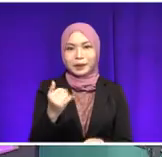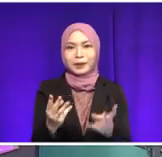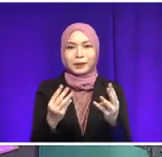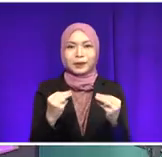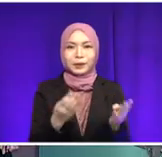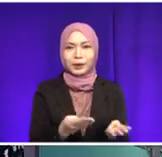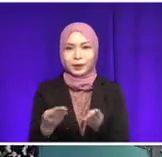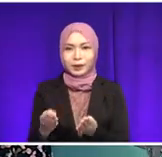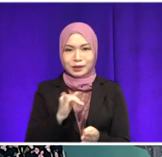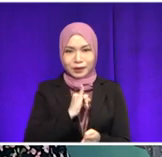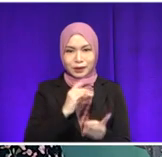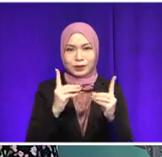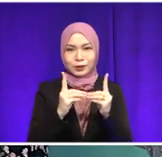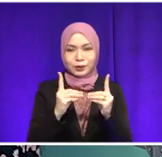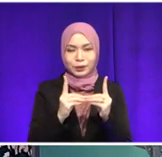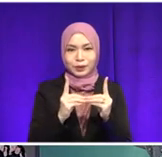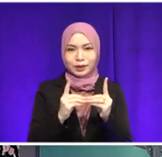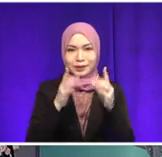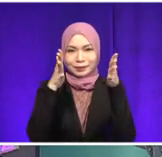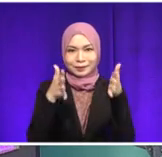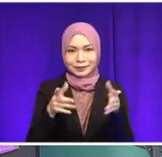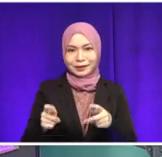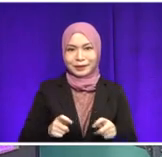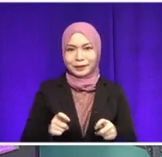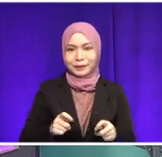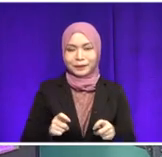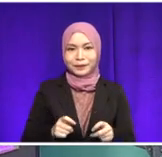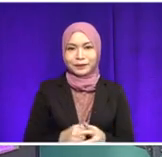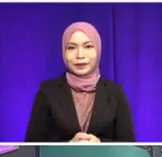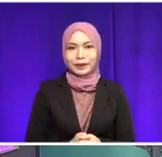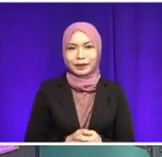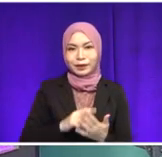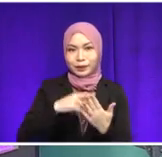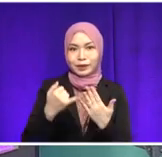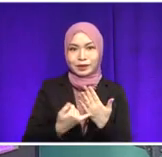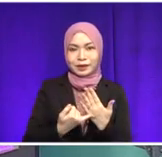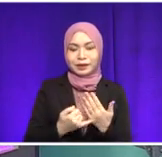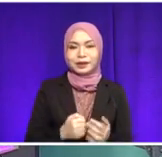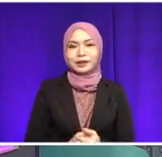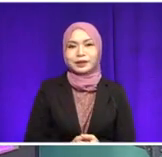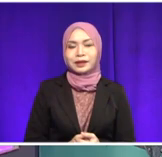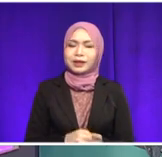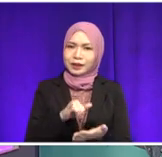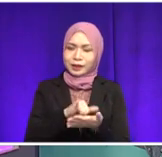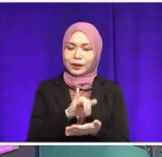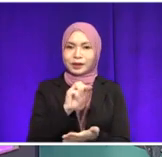adalah salah satu daripada pihak yang akan terlibat dalam pembinaan